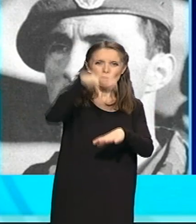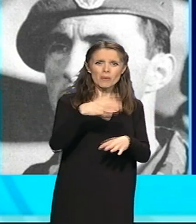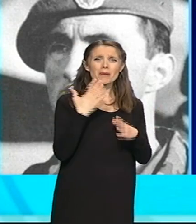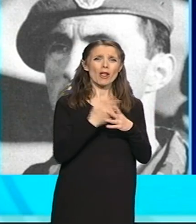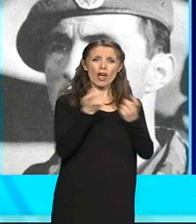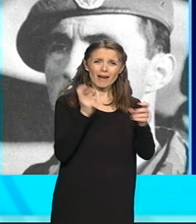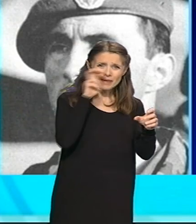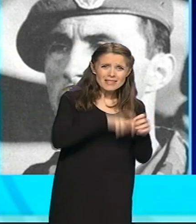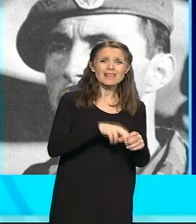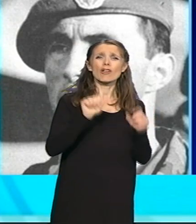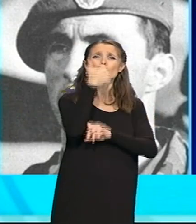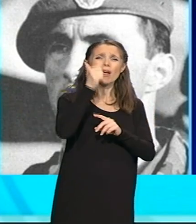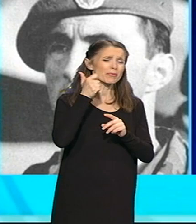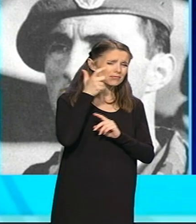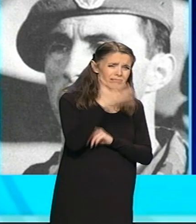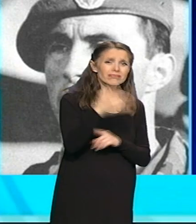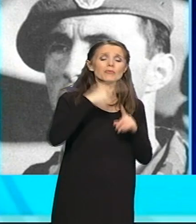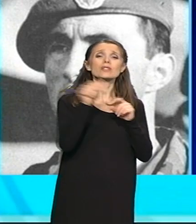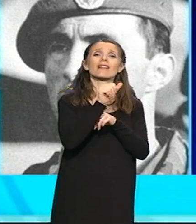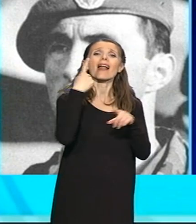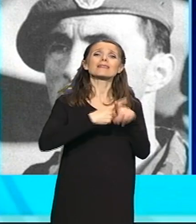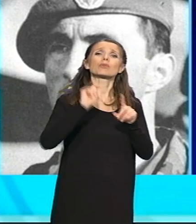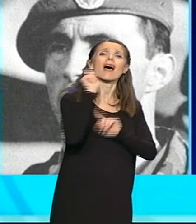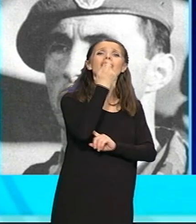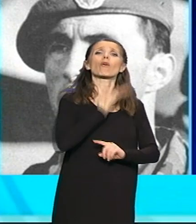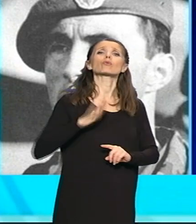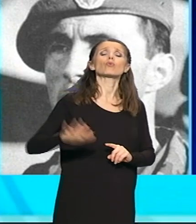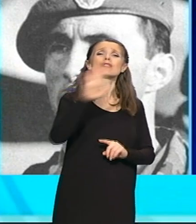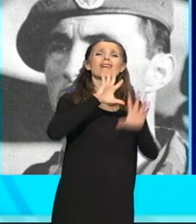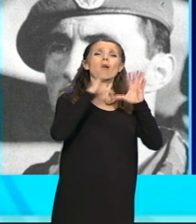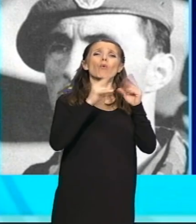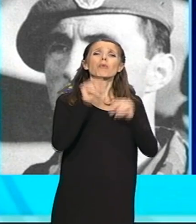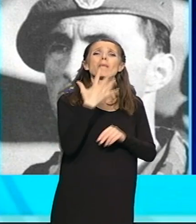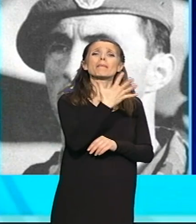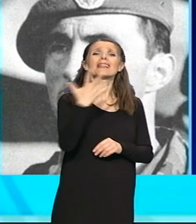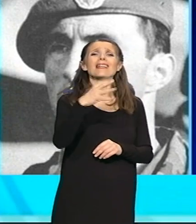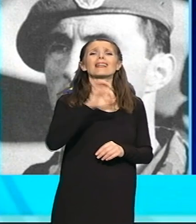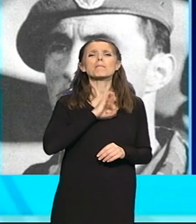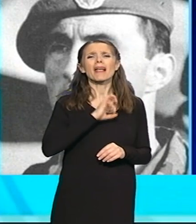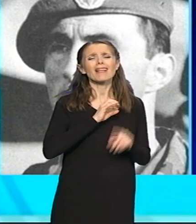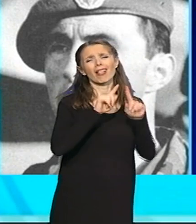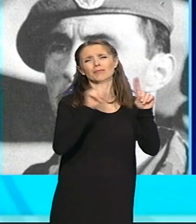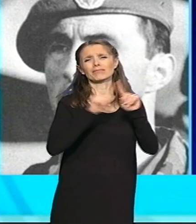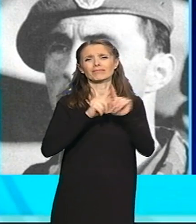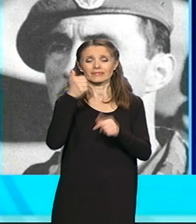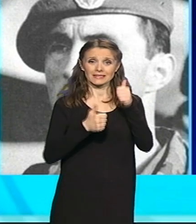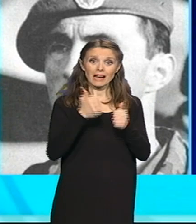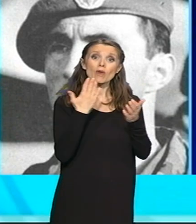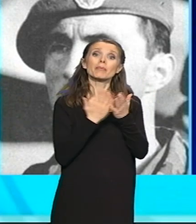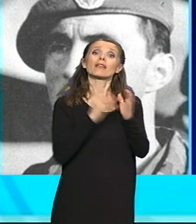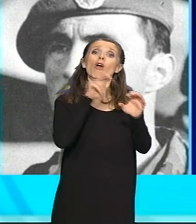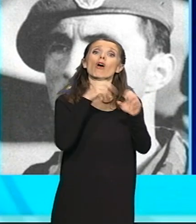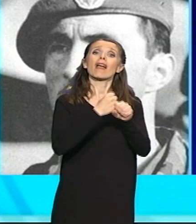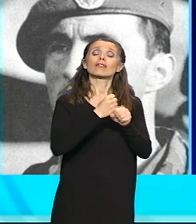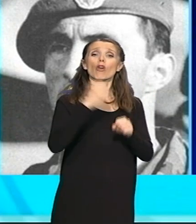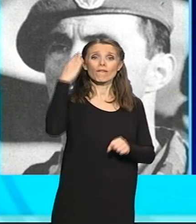šampion i 11 puta rekorder Jugoslavije sa ukupno 53 medalje na raznim takmičenjima. Tokom službe u vojsci radio